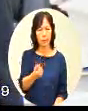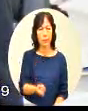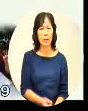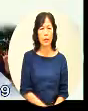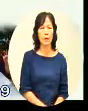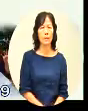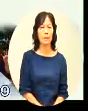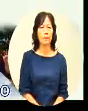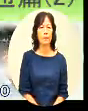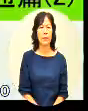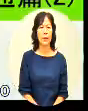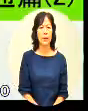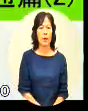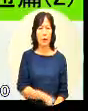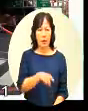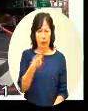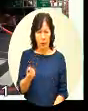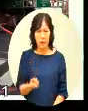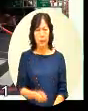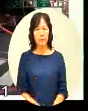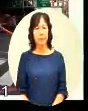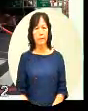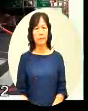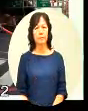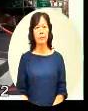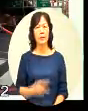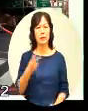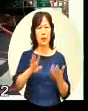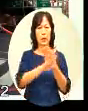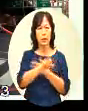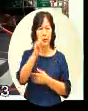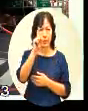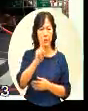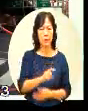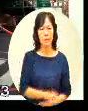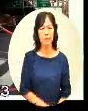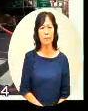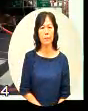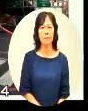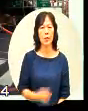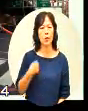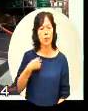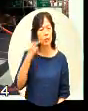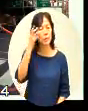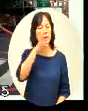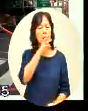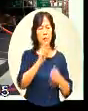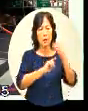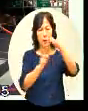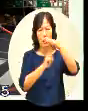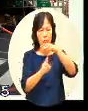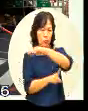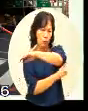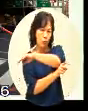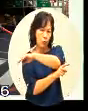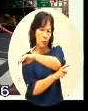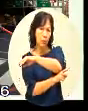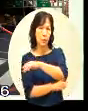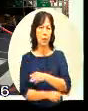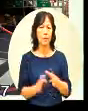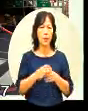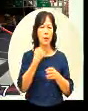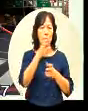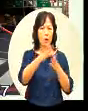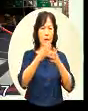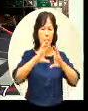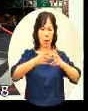张，请下一张。另外，我想在我们高速公路末端，国公局